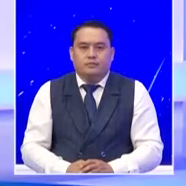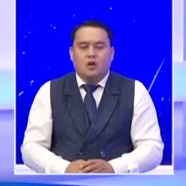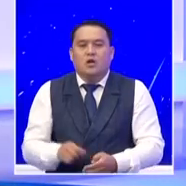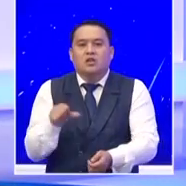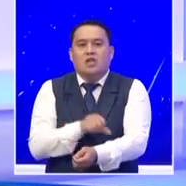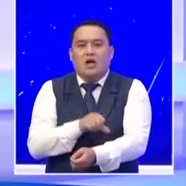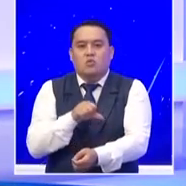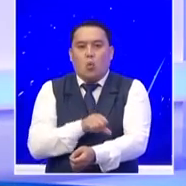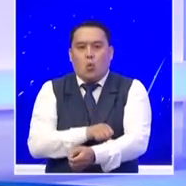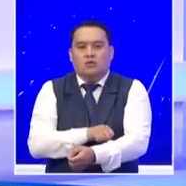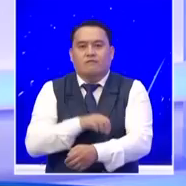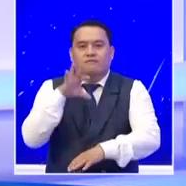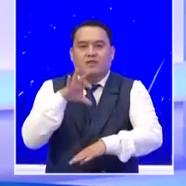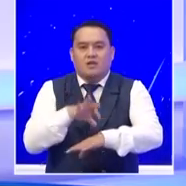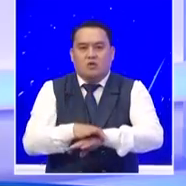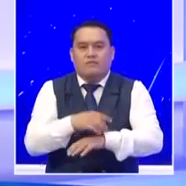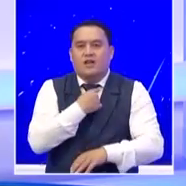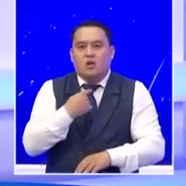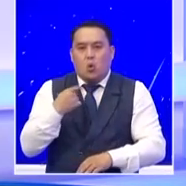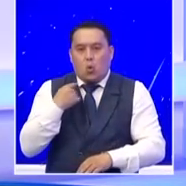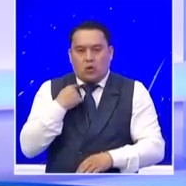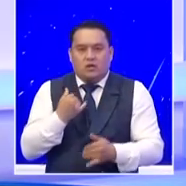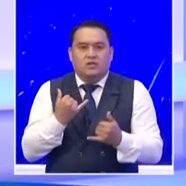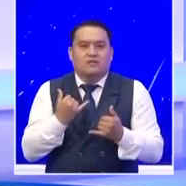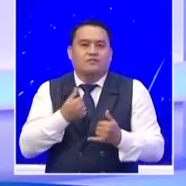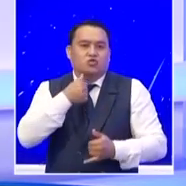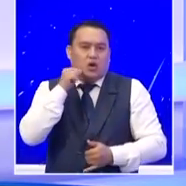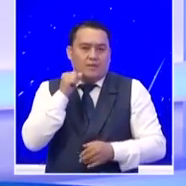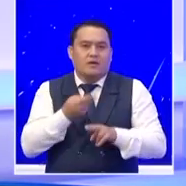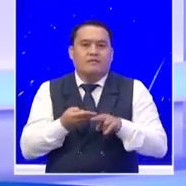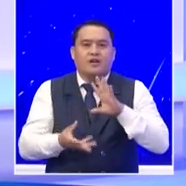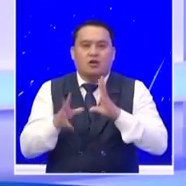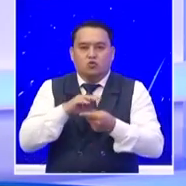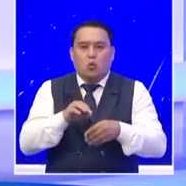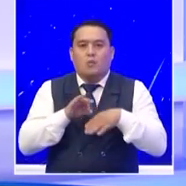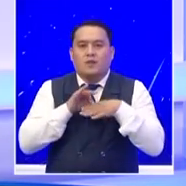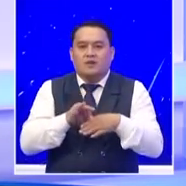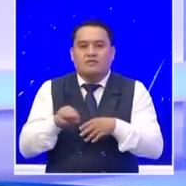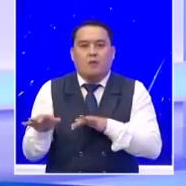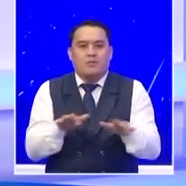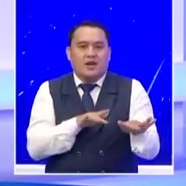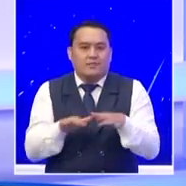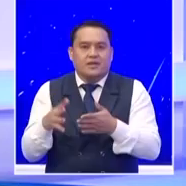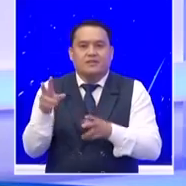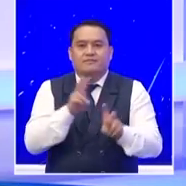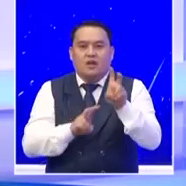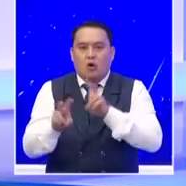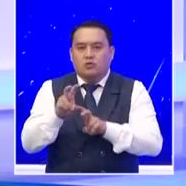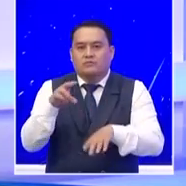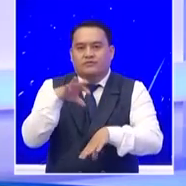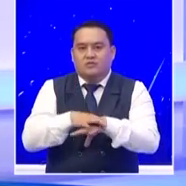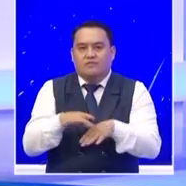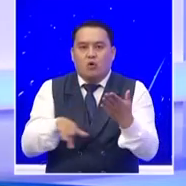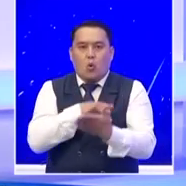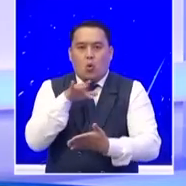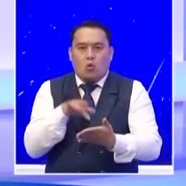Очередная крупная партия наркотиков была изъята полицейскими в Талдыкургане. В результате проведенных оперативных мероприятий был задержан житель города,